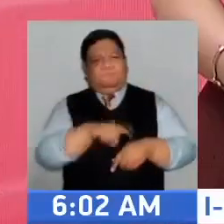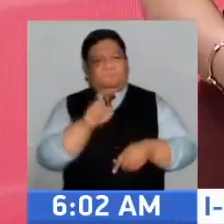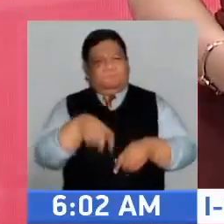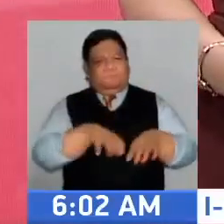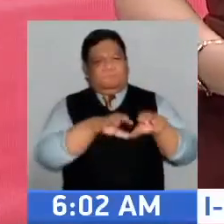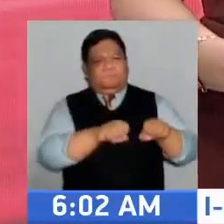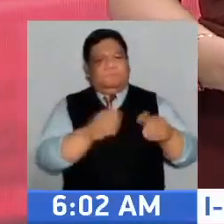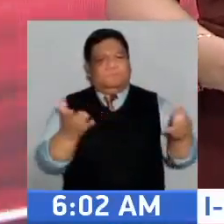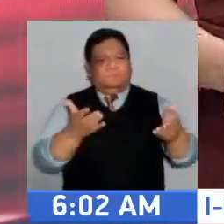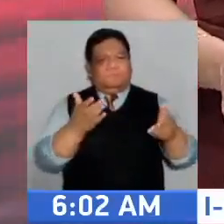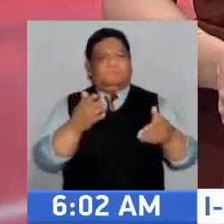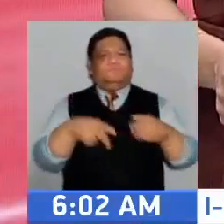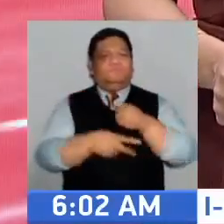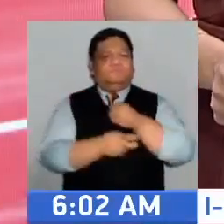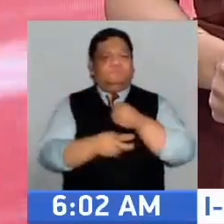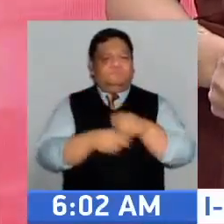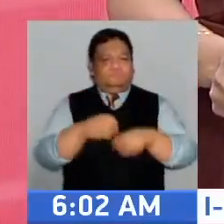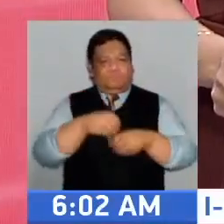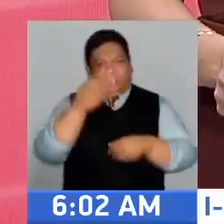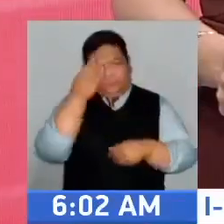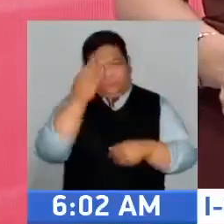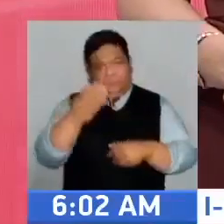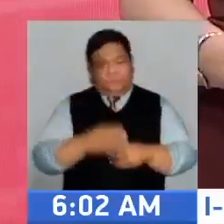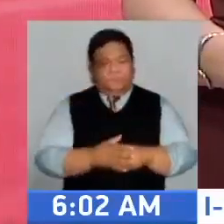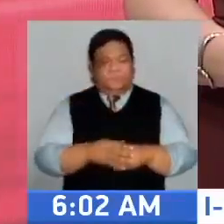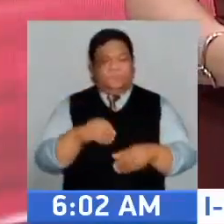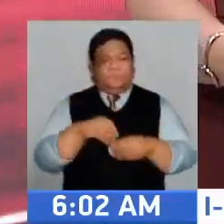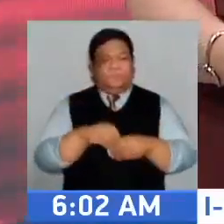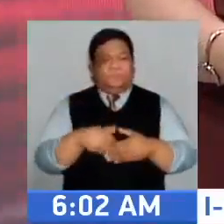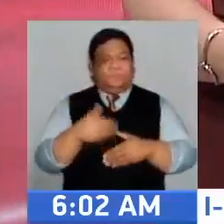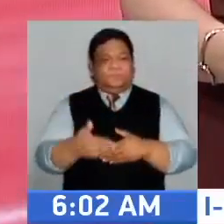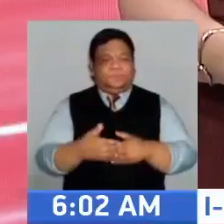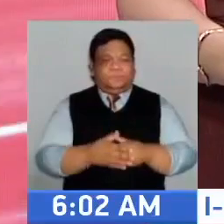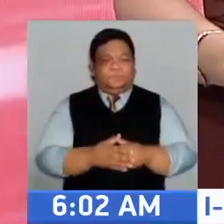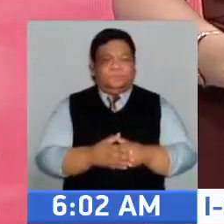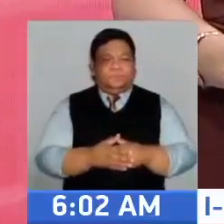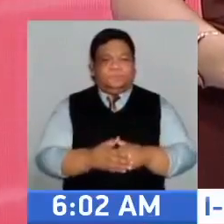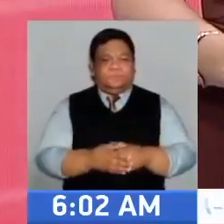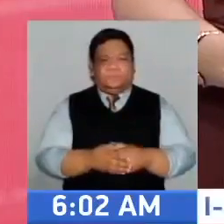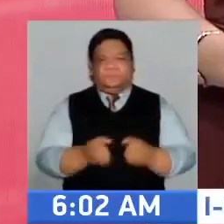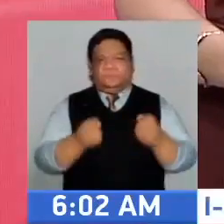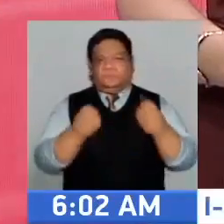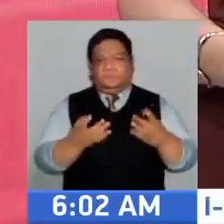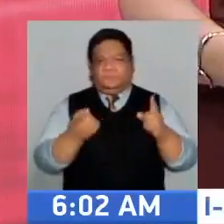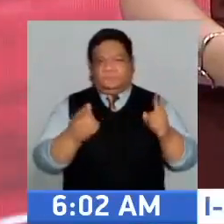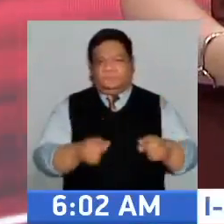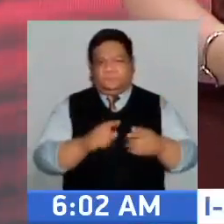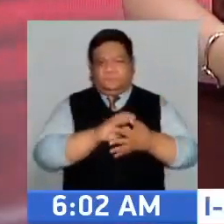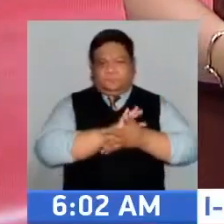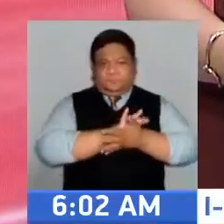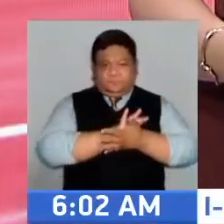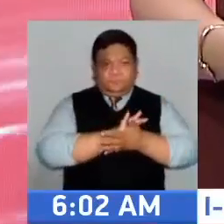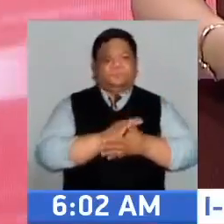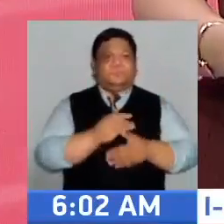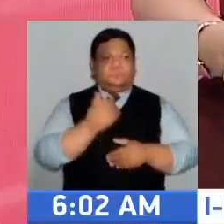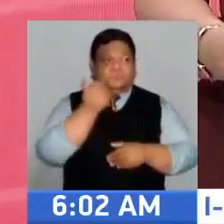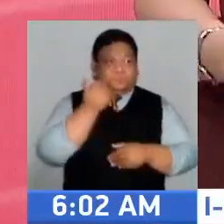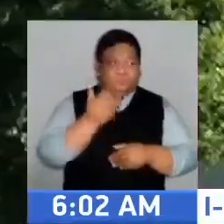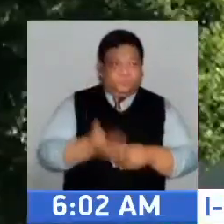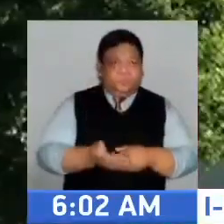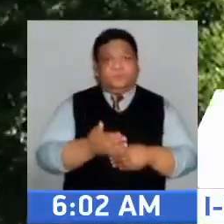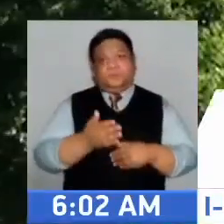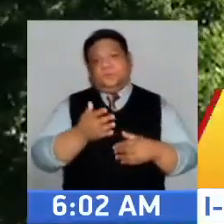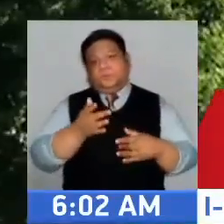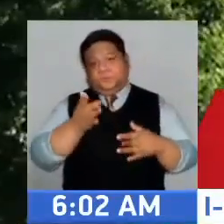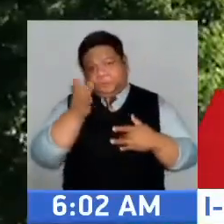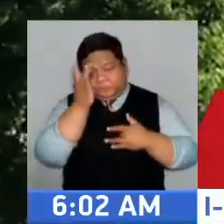Bumaba ang naitatala ang mga bagong nagkakasakit at namamatay dahil sa COVID-19 sa buong mundo ayon sa World Health Organization. Sa datos